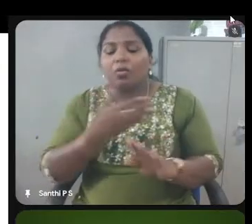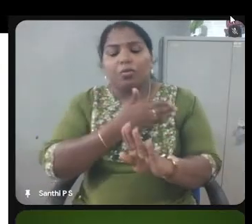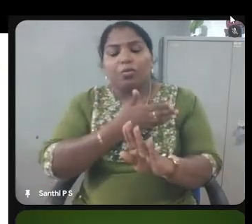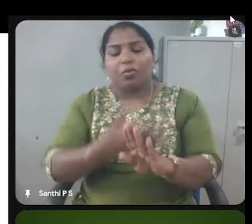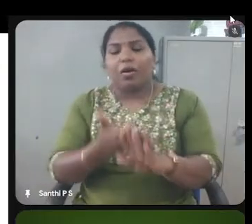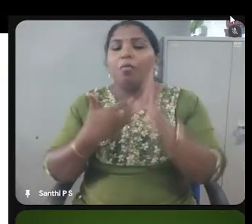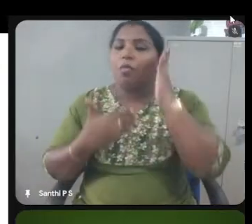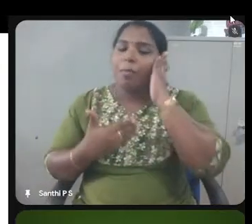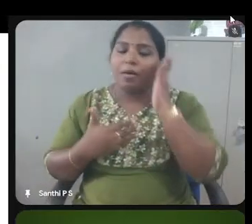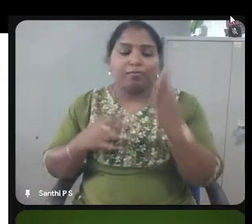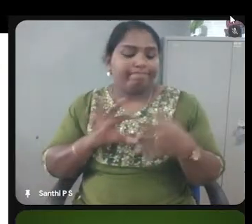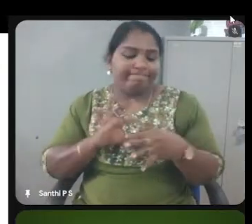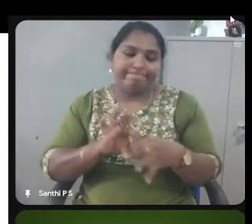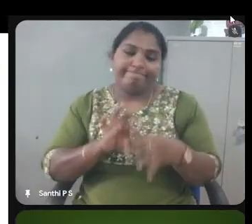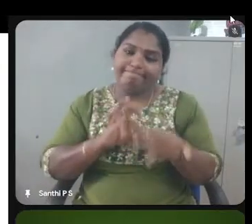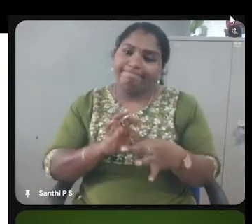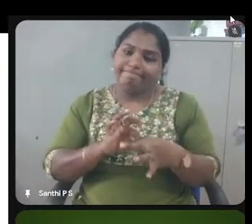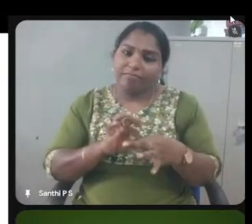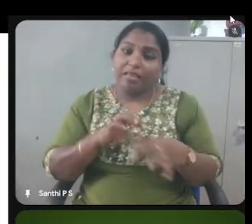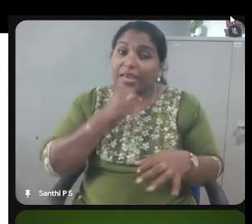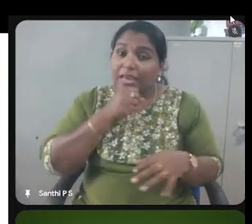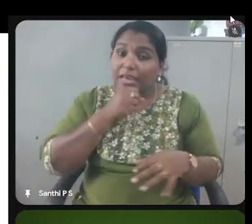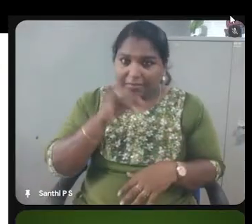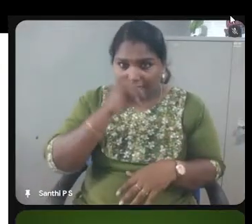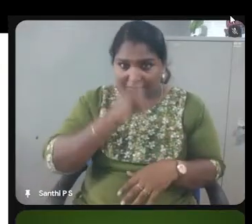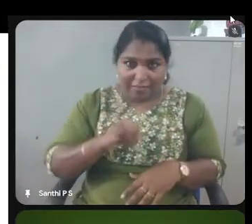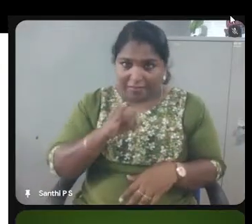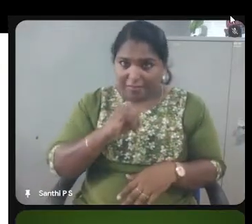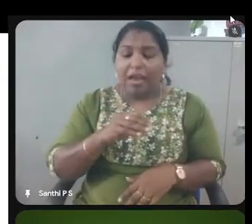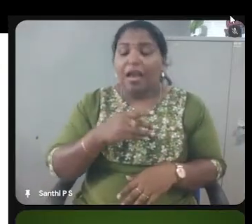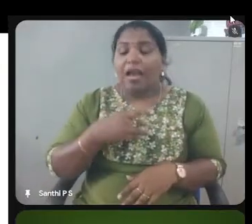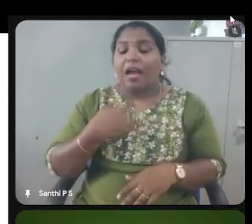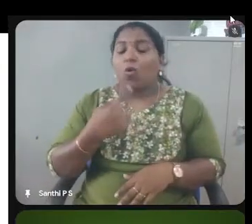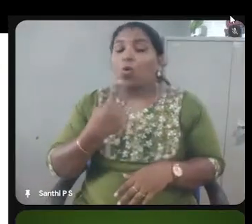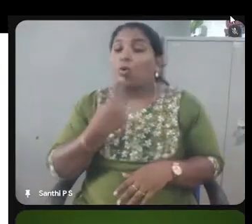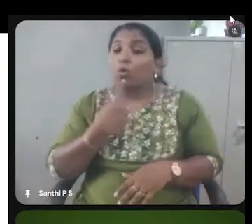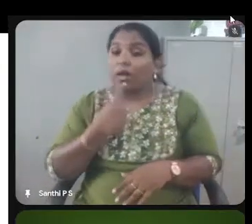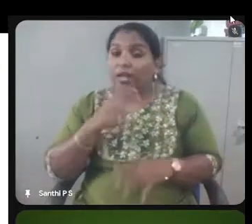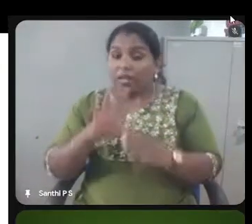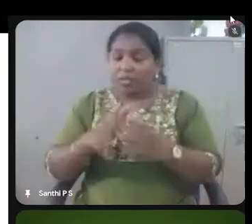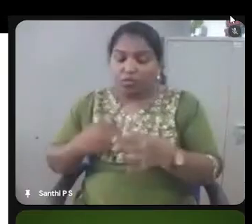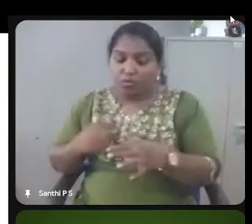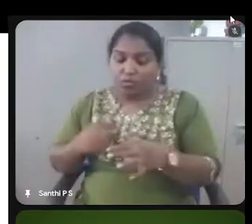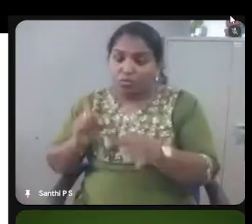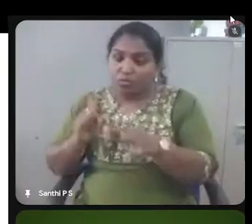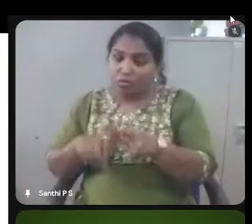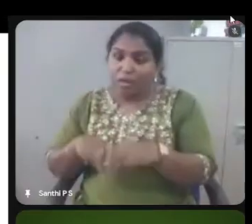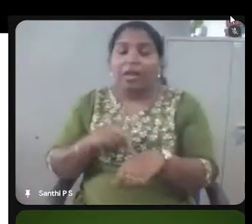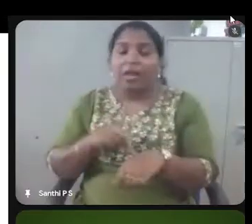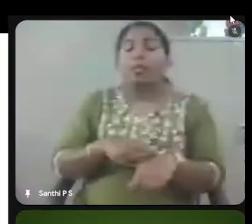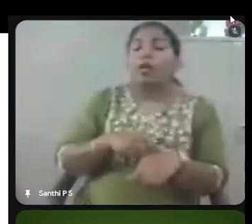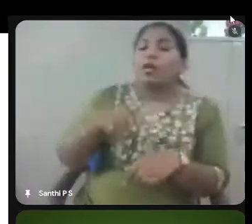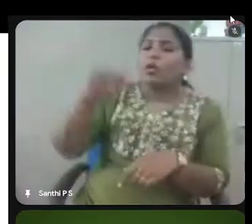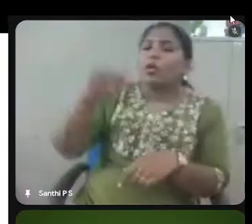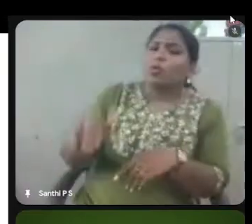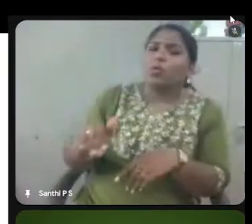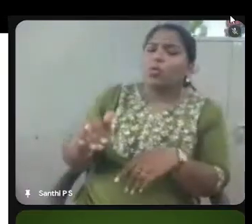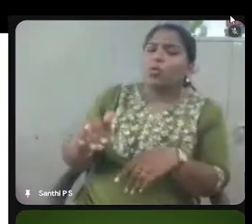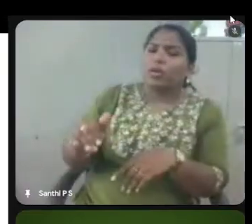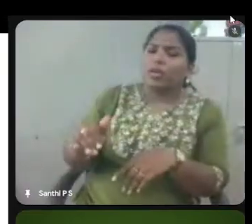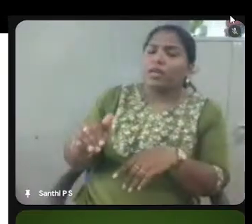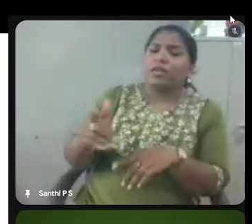ഫോണിനോടാണ്. ഇപ്പൊ 6 വയസ്സായ സമയത്ത്, ഇപ്പൊ 1ാം ക്ലാസ്സിൽ ചേർത്ത് 6 വയസ്സായ സമയത്ത് ഈ കുട്ടിയുടെ ഭാഗത്തുനിന്ന്